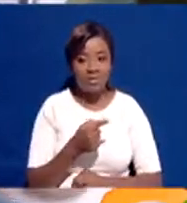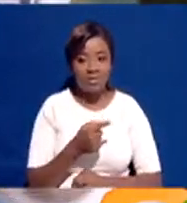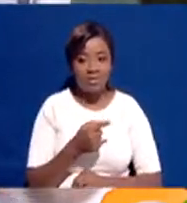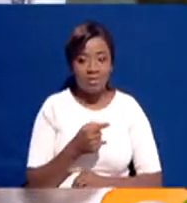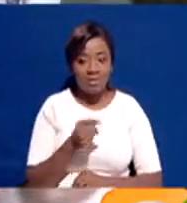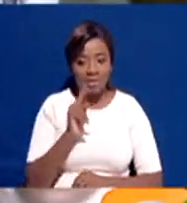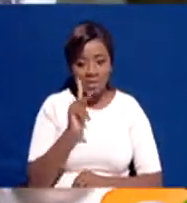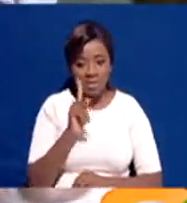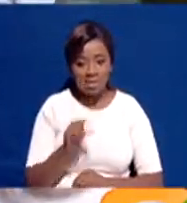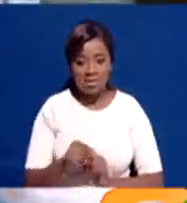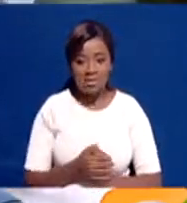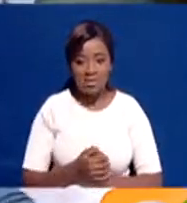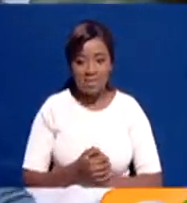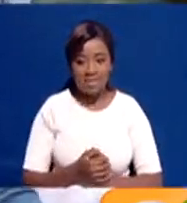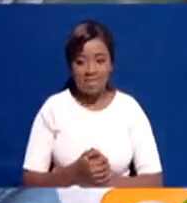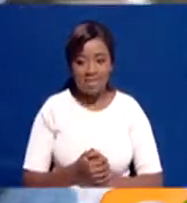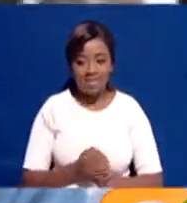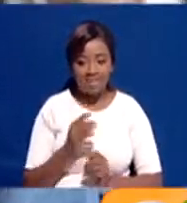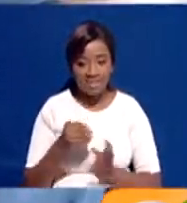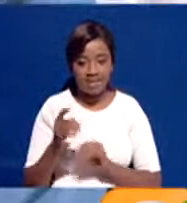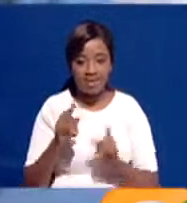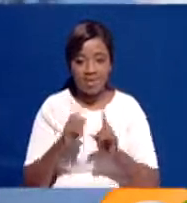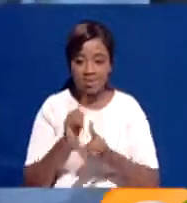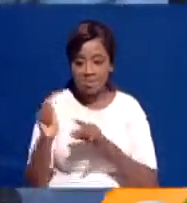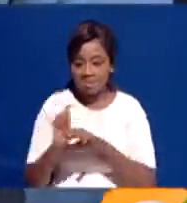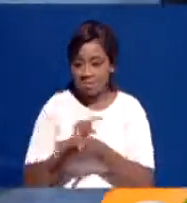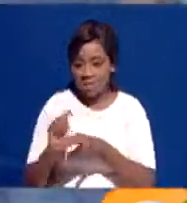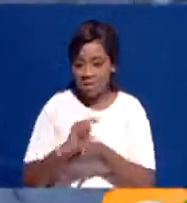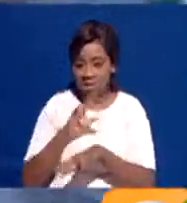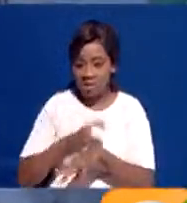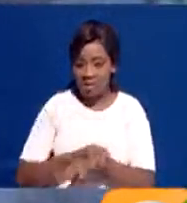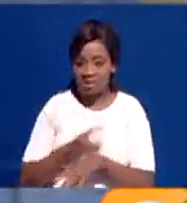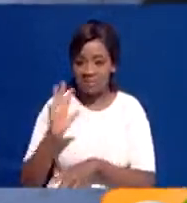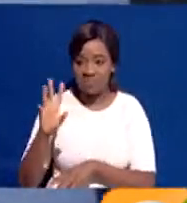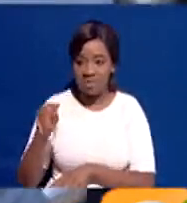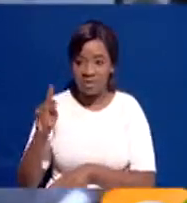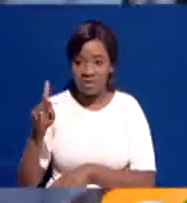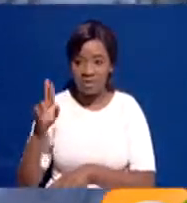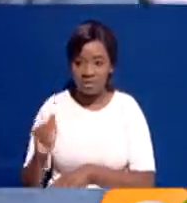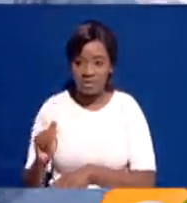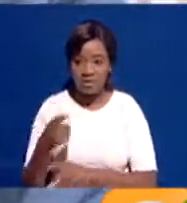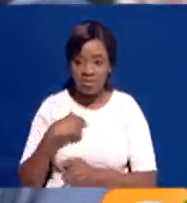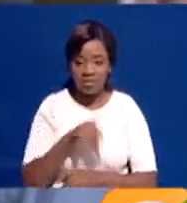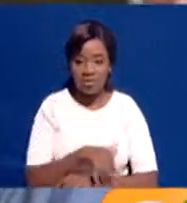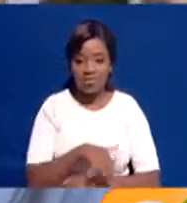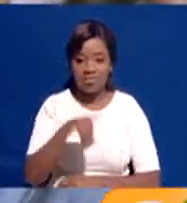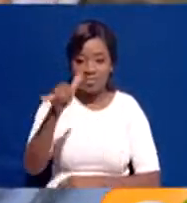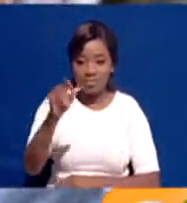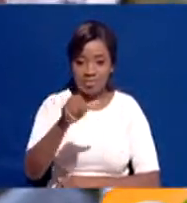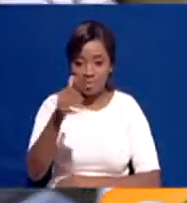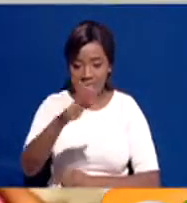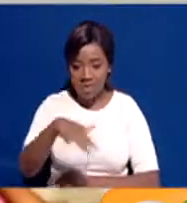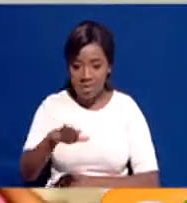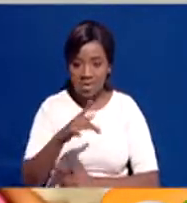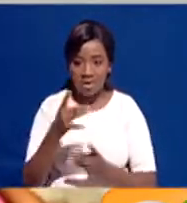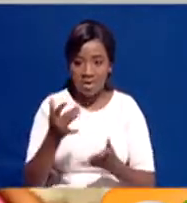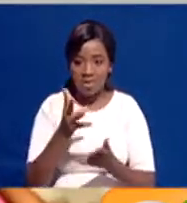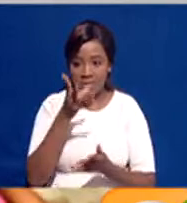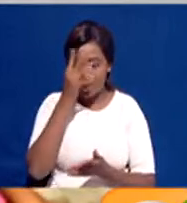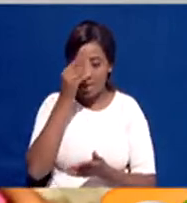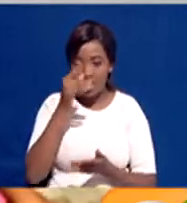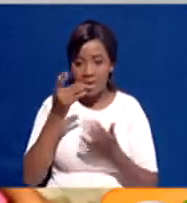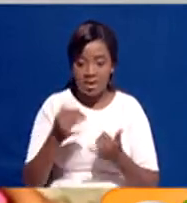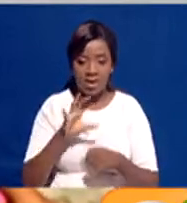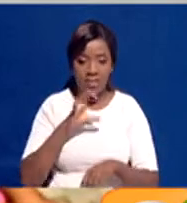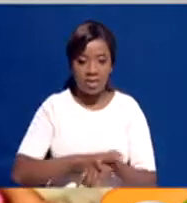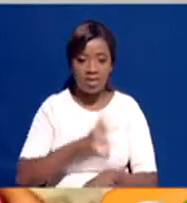Na vile vile hama somo tulipata kwa NRT kutupeleka Madagascar, na sisi tukajua namna ya kuhifadhi, na saa hii tunapata pesa kwa